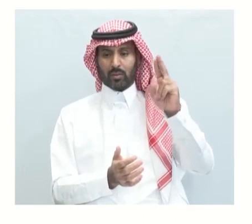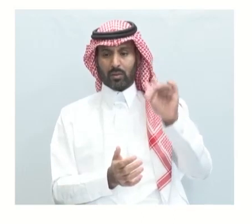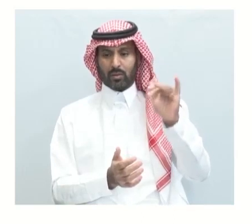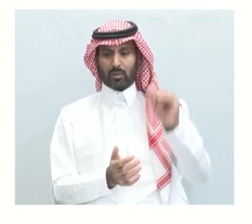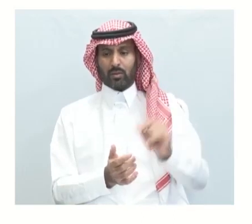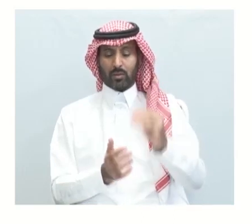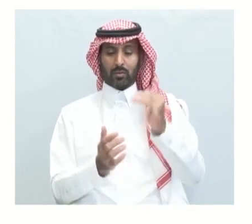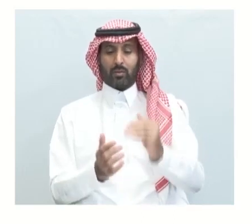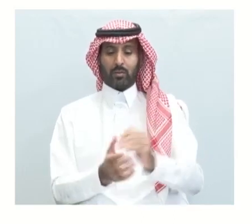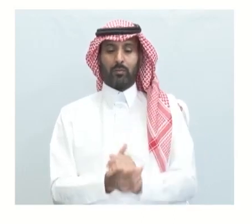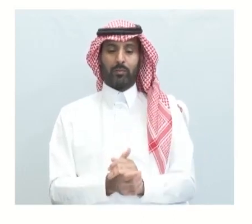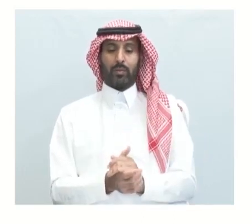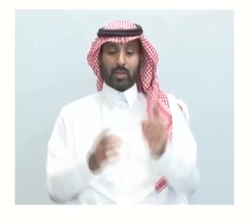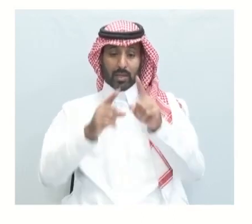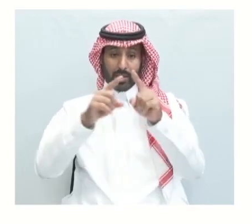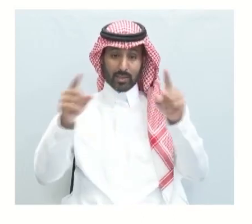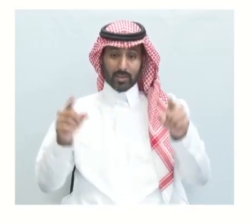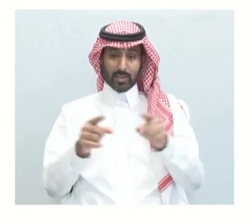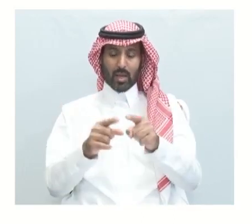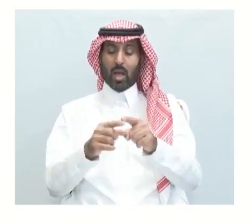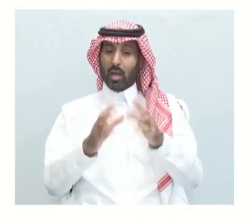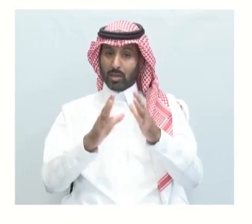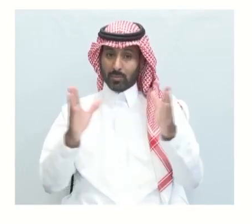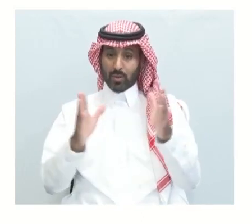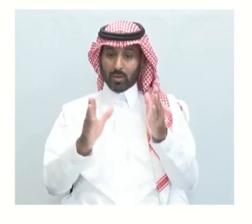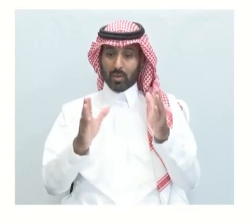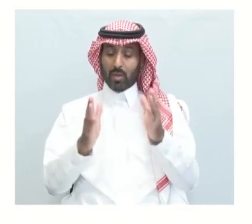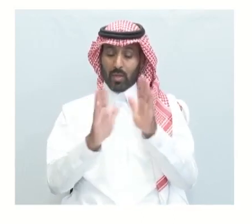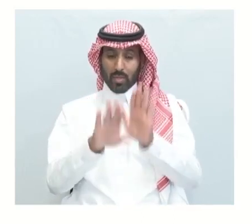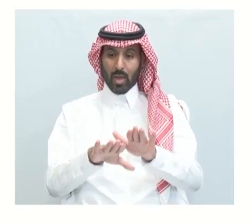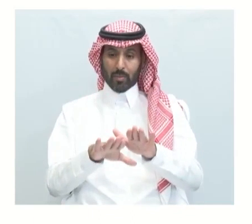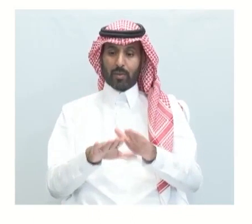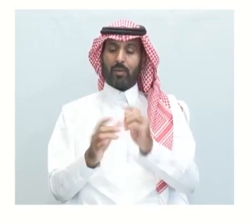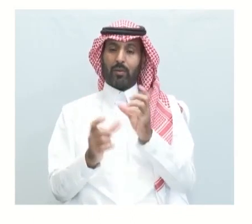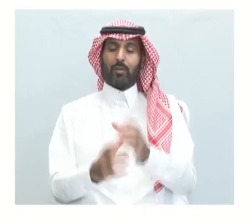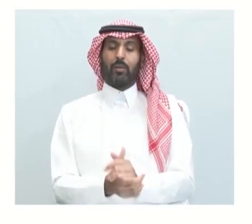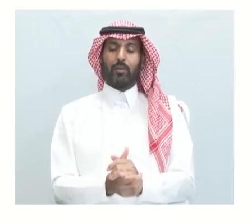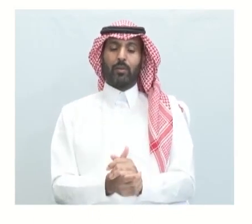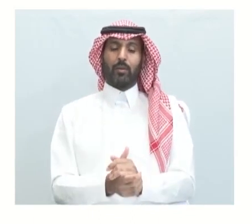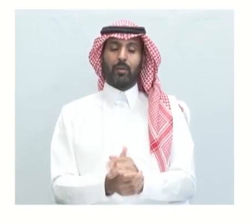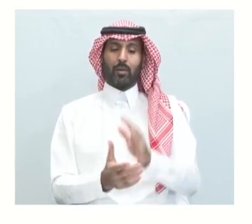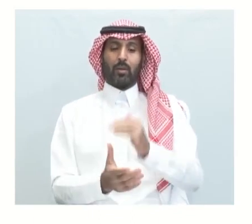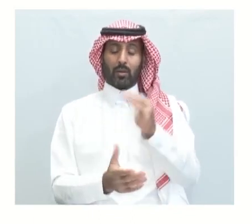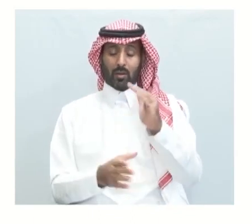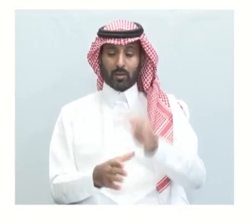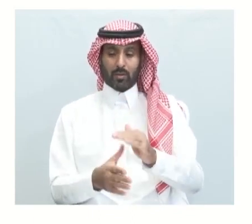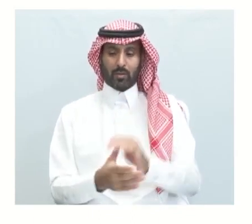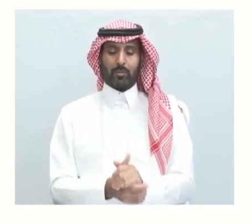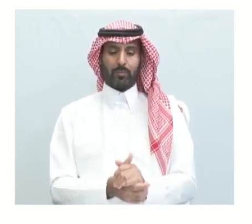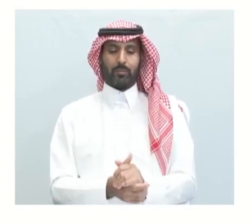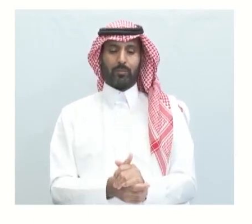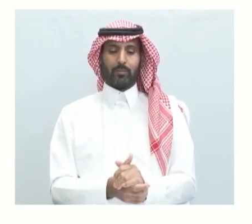لدينا هنا حجم الهيكل ثابت في البيانات الثابته لدينا حجم الهيكل